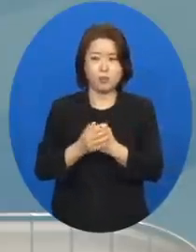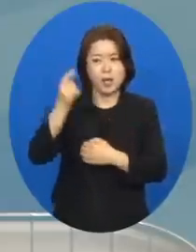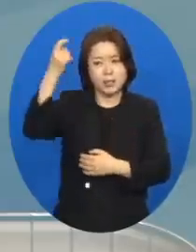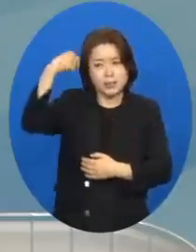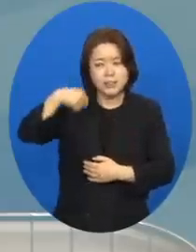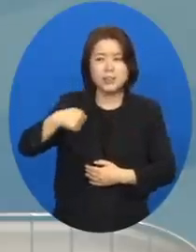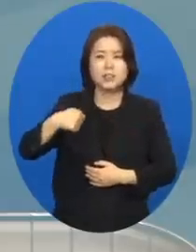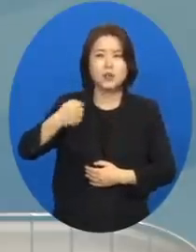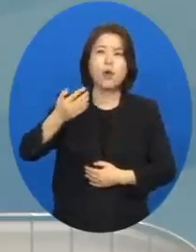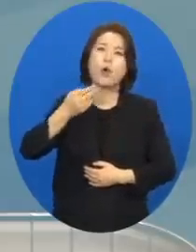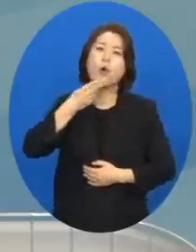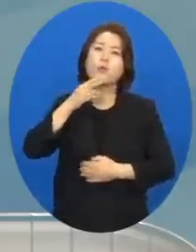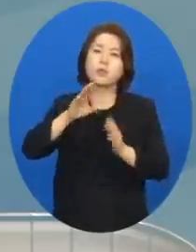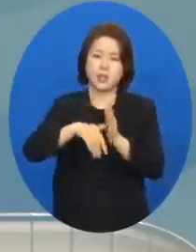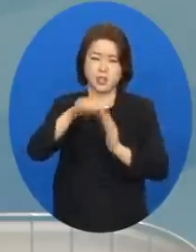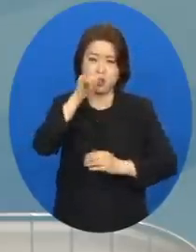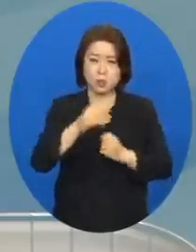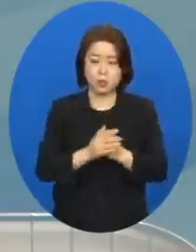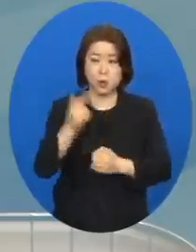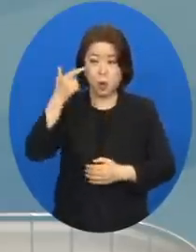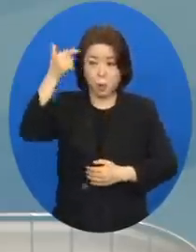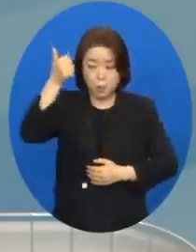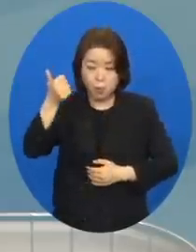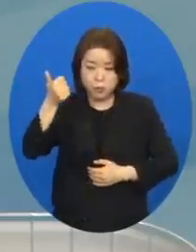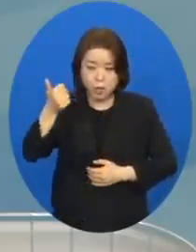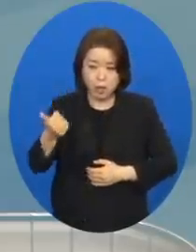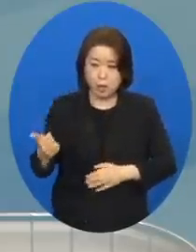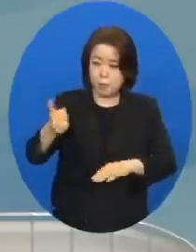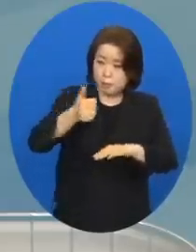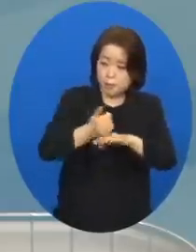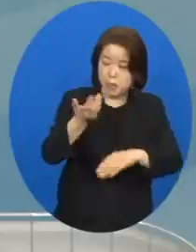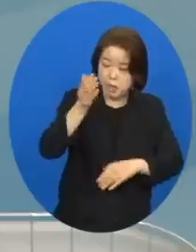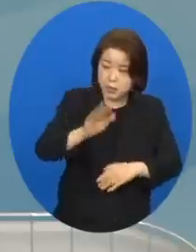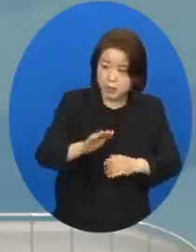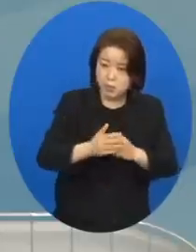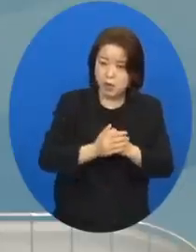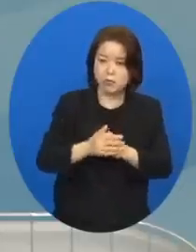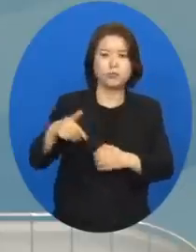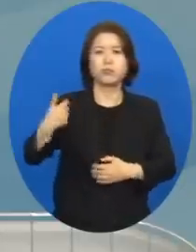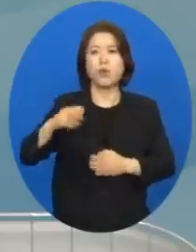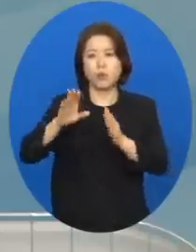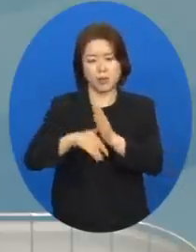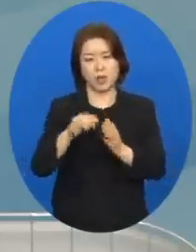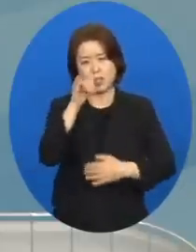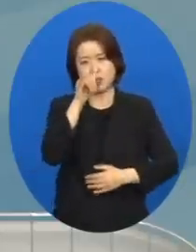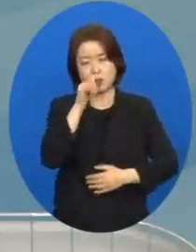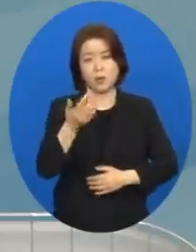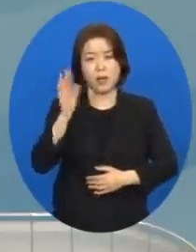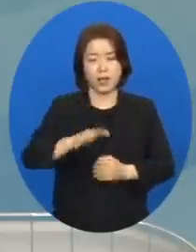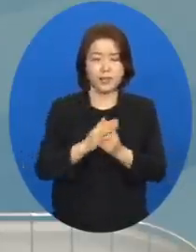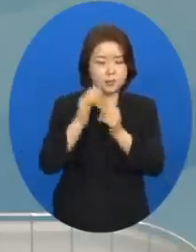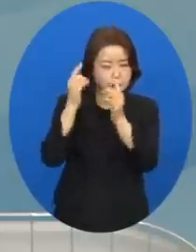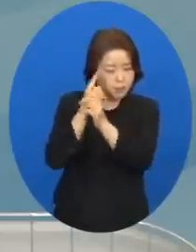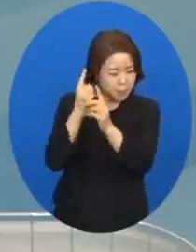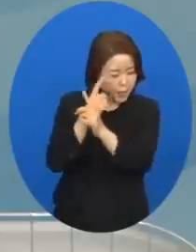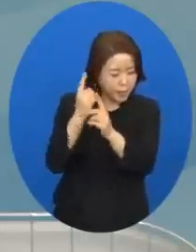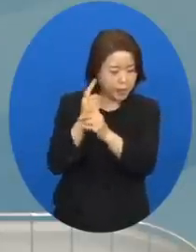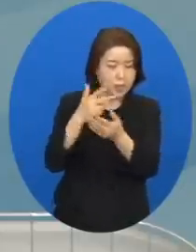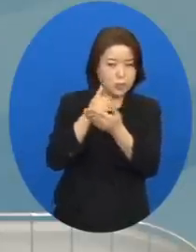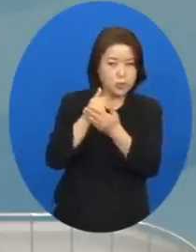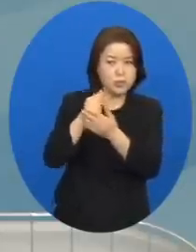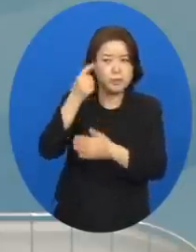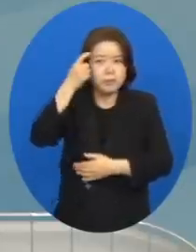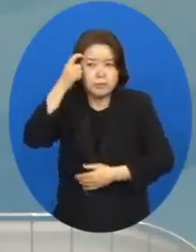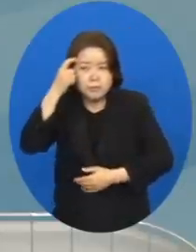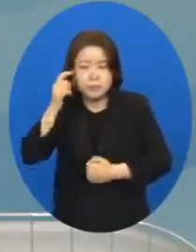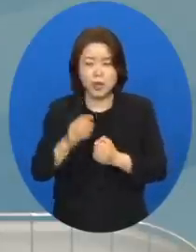않았어요. 목사가 되고도. 그런데 매일 주님을 의식하고 그걸